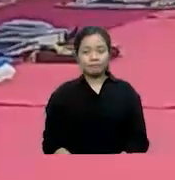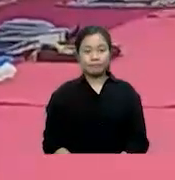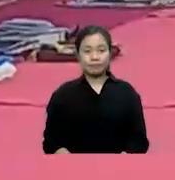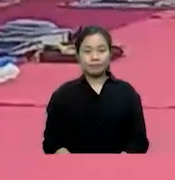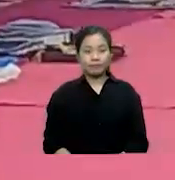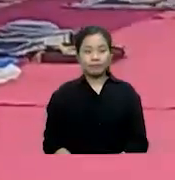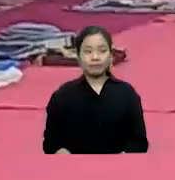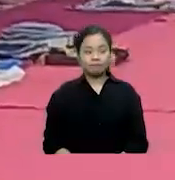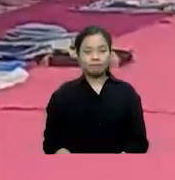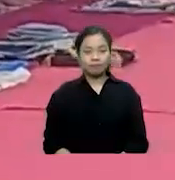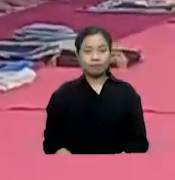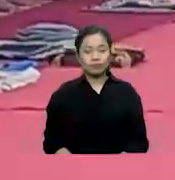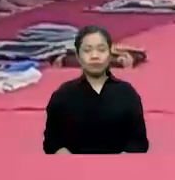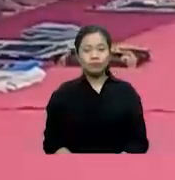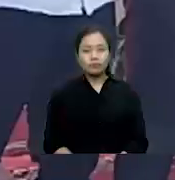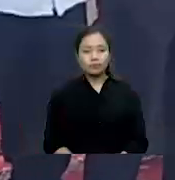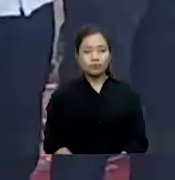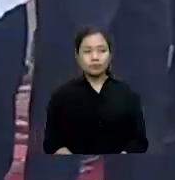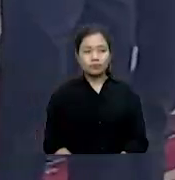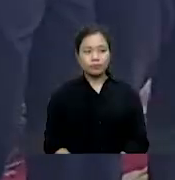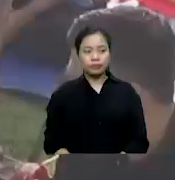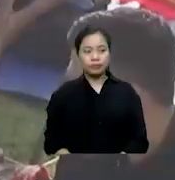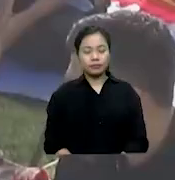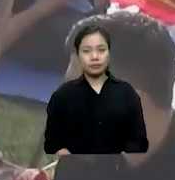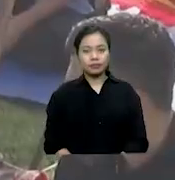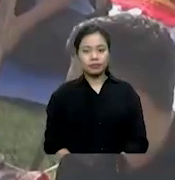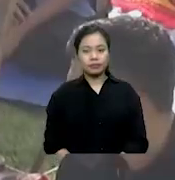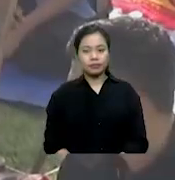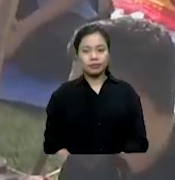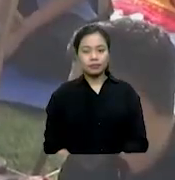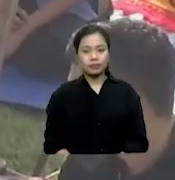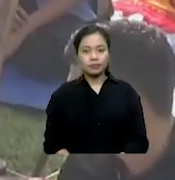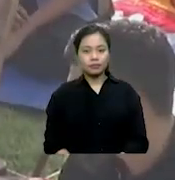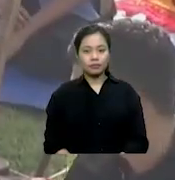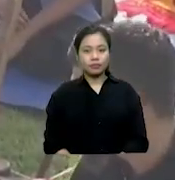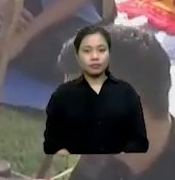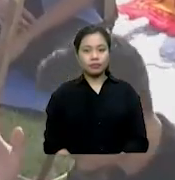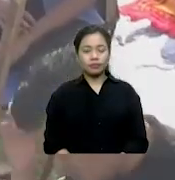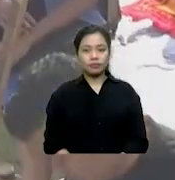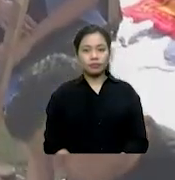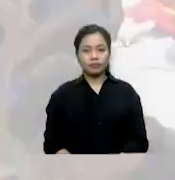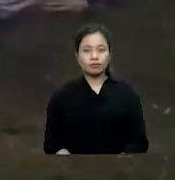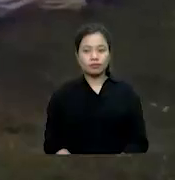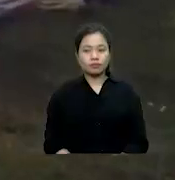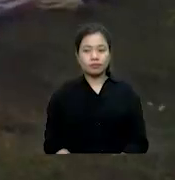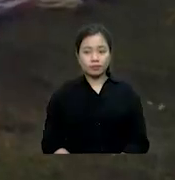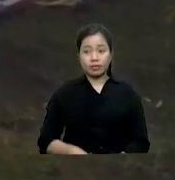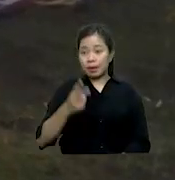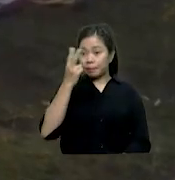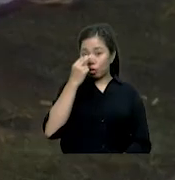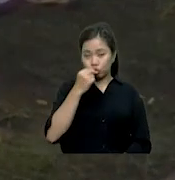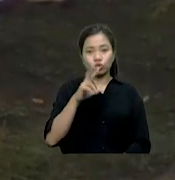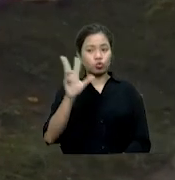Barat ribuan umat muslim menggelar sholat id dipusatkan di lapangan Stadion Baning. Sementara di Bandung Barat, ribuan warga melaksanakan sholat